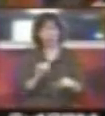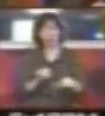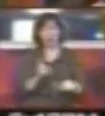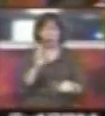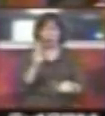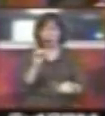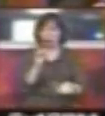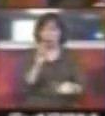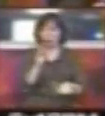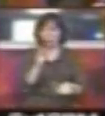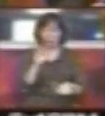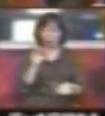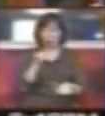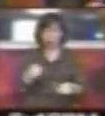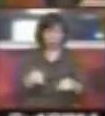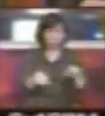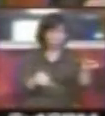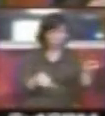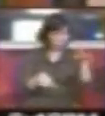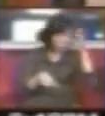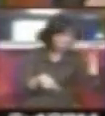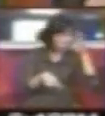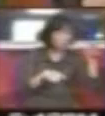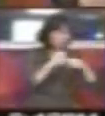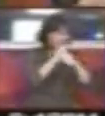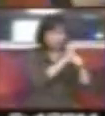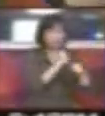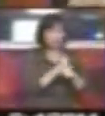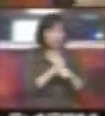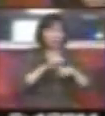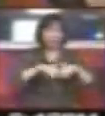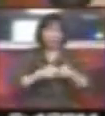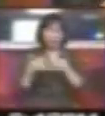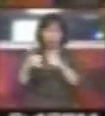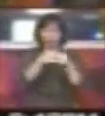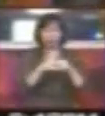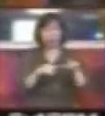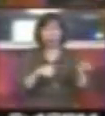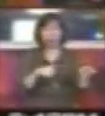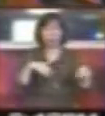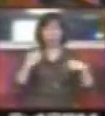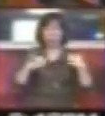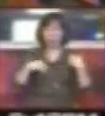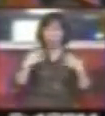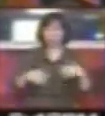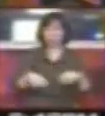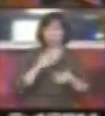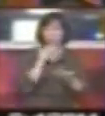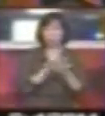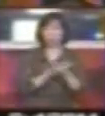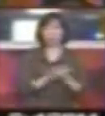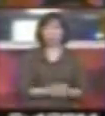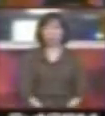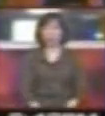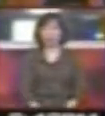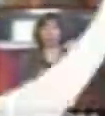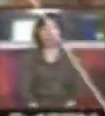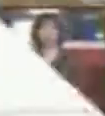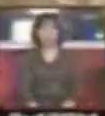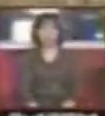yan. At eto mga bata, kung paano, mga bata pa ang gumawa pala. Diba? Franz Nogueira, ikwento